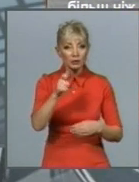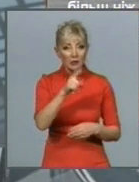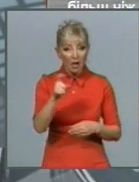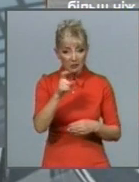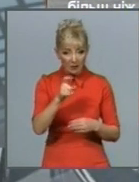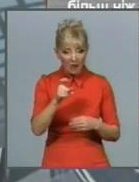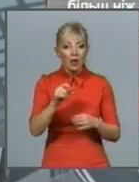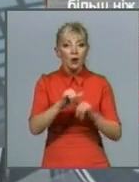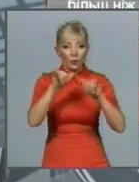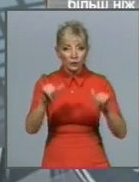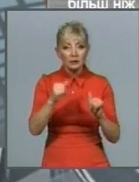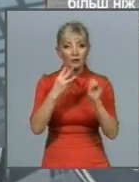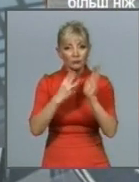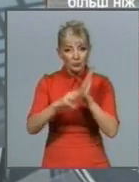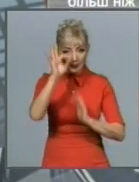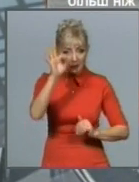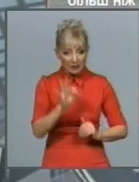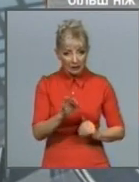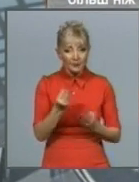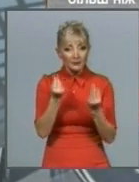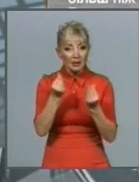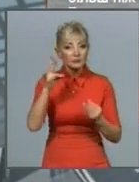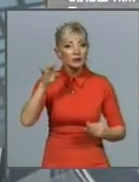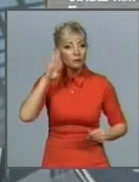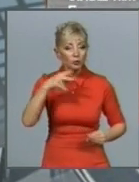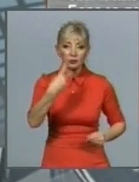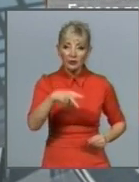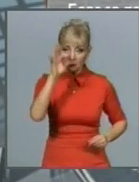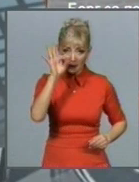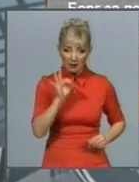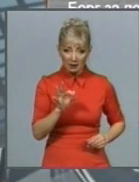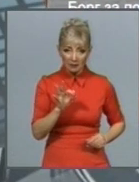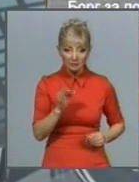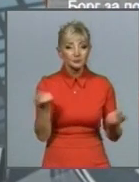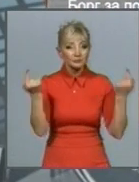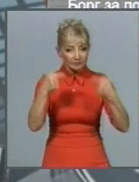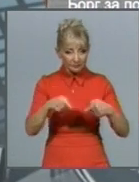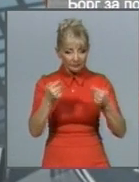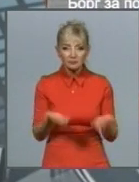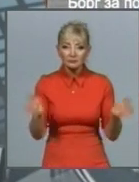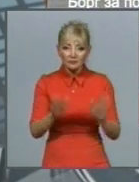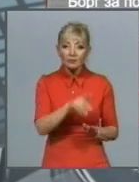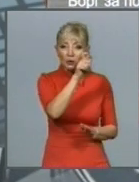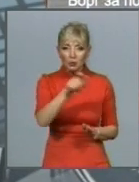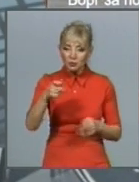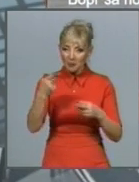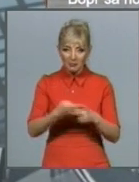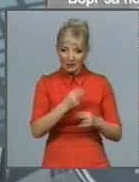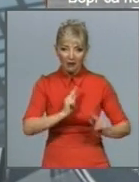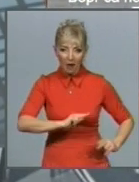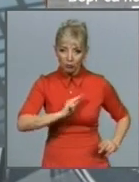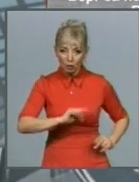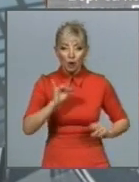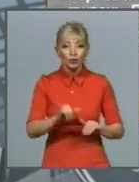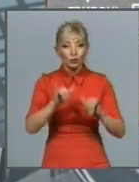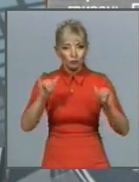на 80%, тарифи на воду – на 20%. У кризу залишають людей без роботи і збільшують